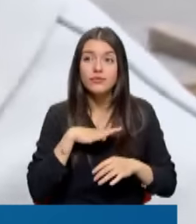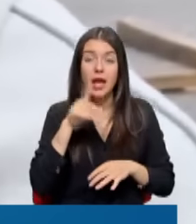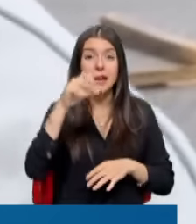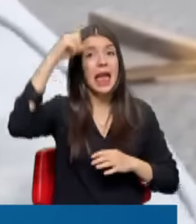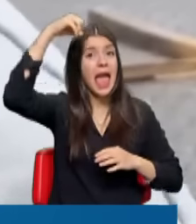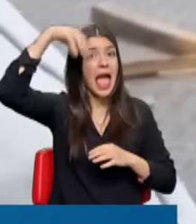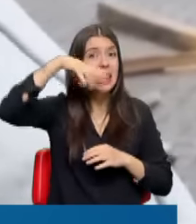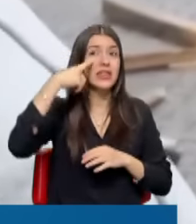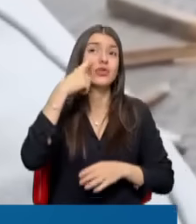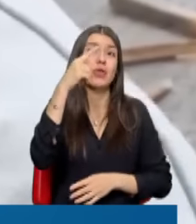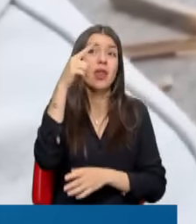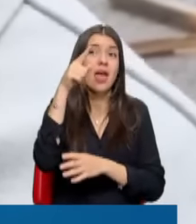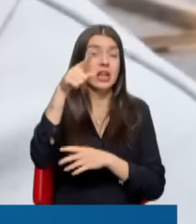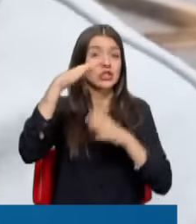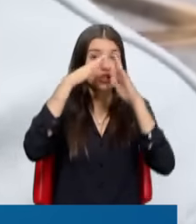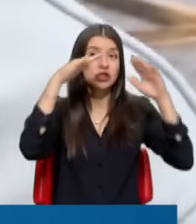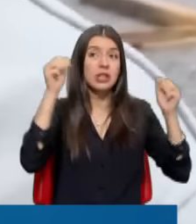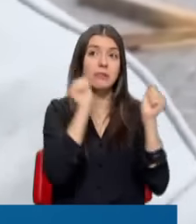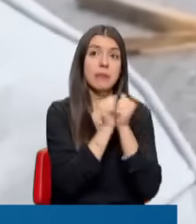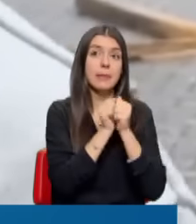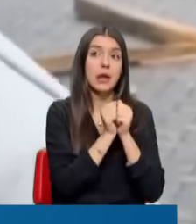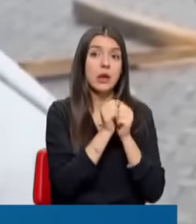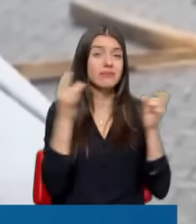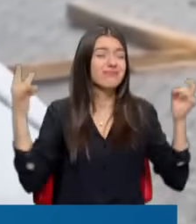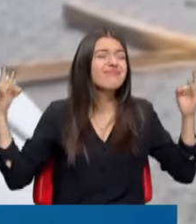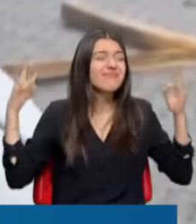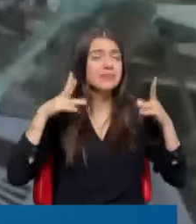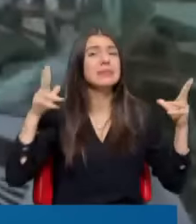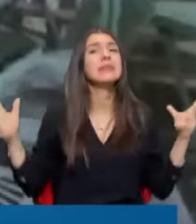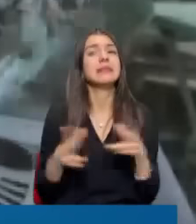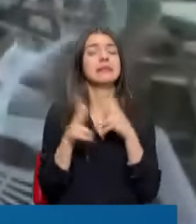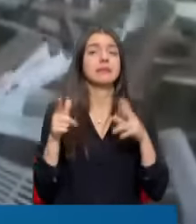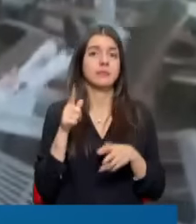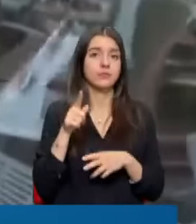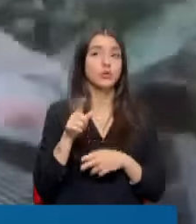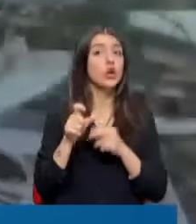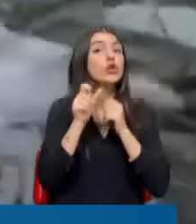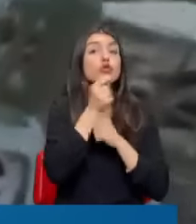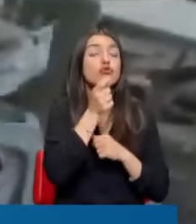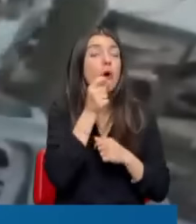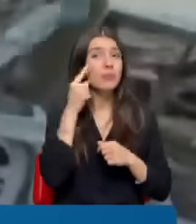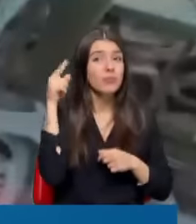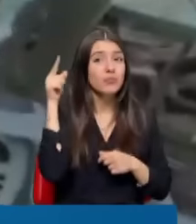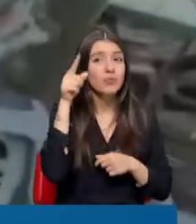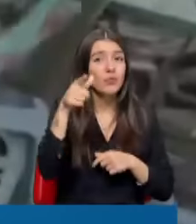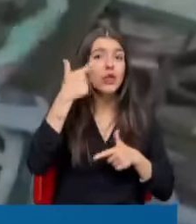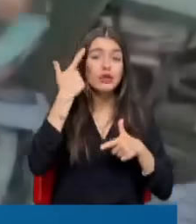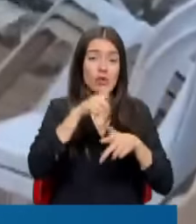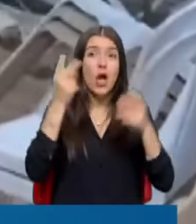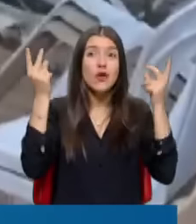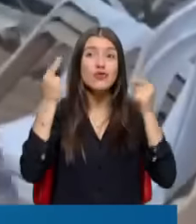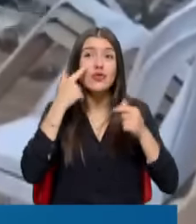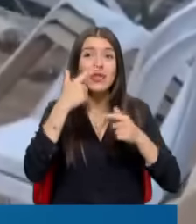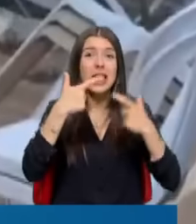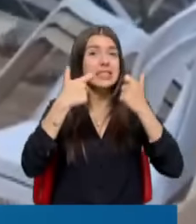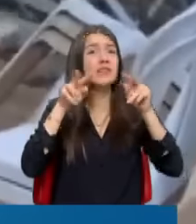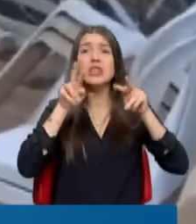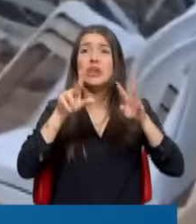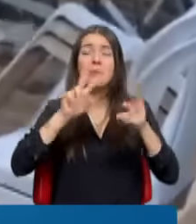Elektrik direğine düşen çatıyla birlikte acayip gümleme sesi geldi. Çorum'da kuvvetli fırtına köy düğününü savaş alanına